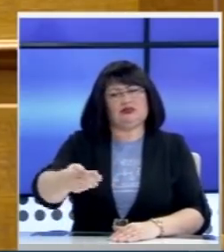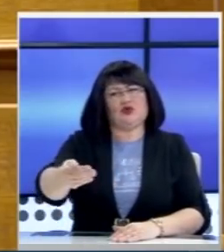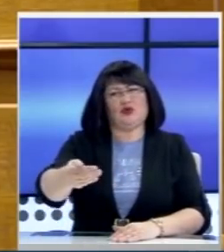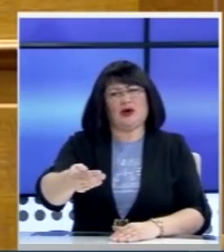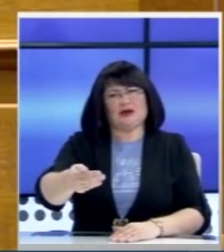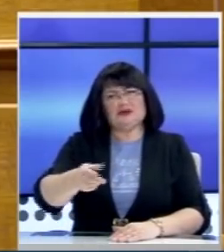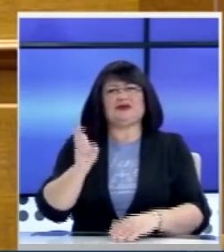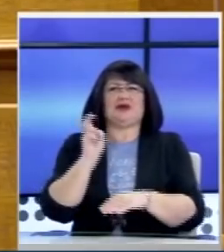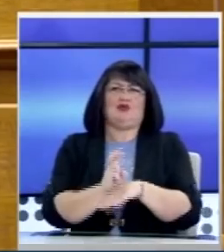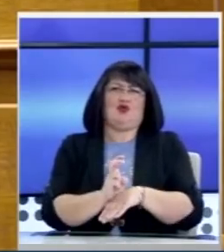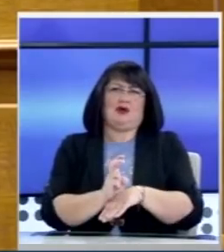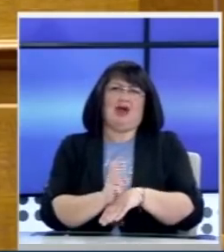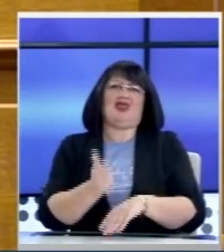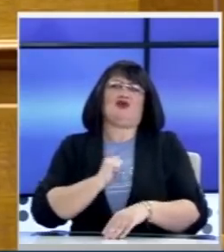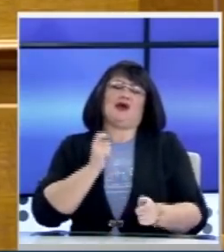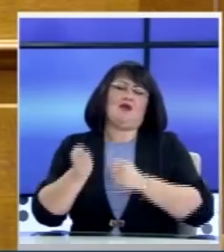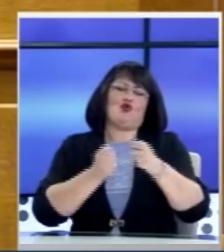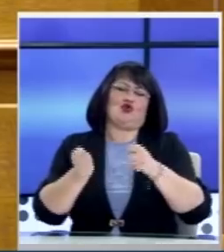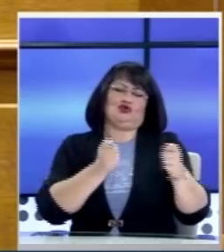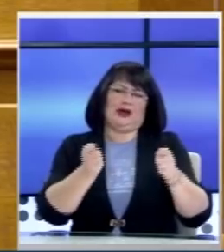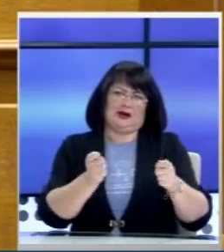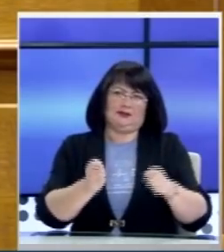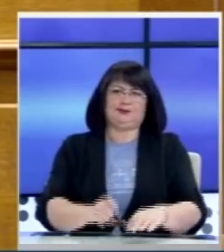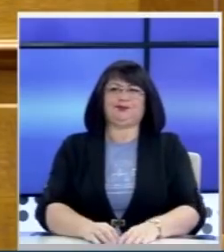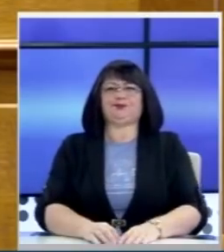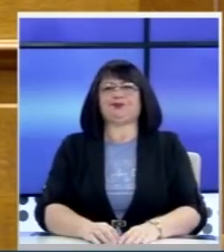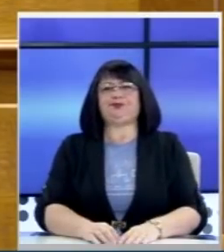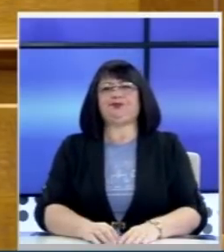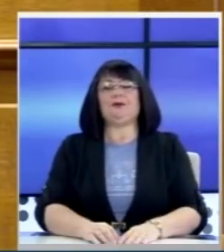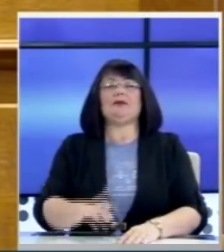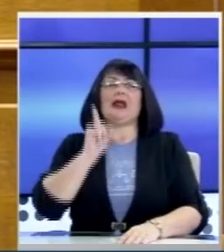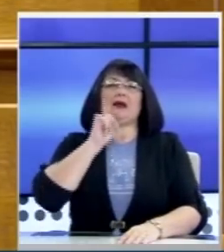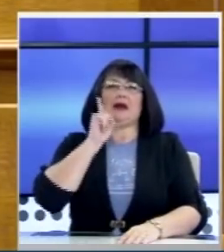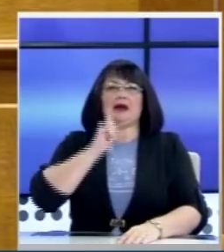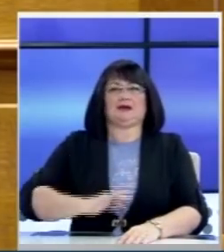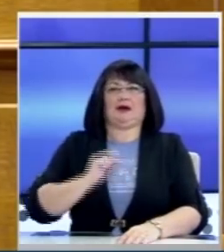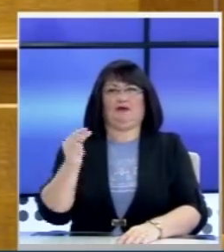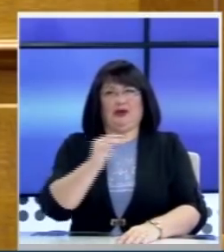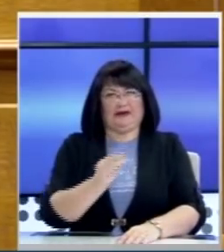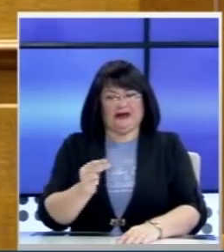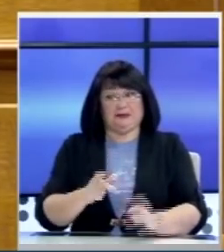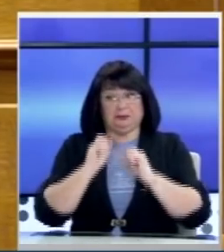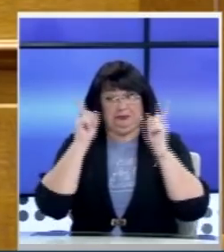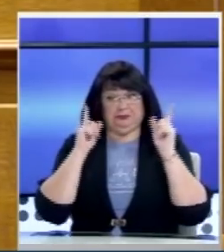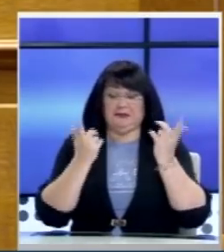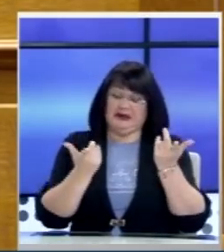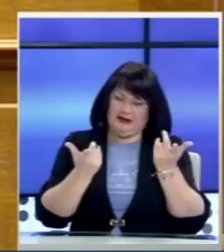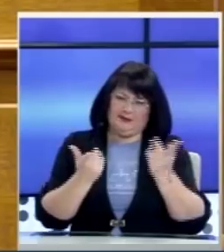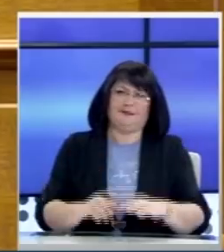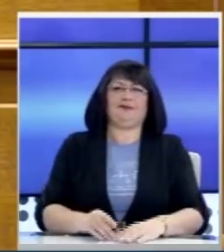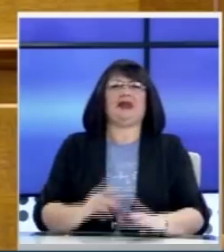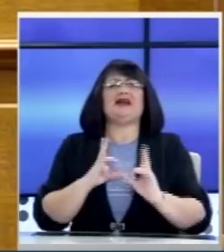στα υπόλοιπα ιδιωτικά χρέη. Κυρίες και κύριοι, είναι βέβαια εντυπωσιακό ότι η